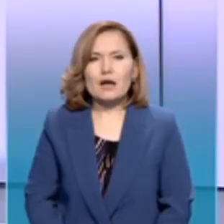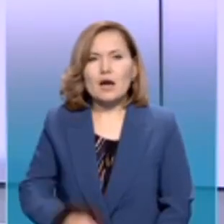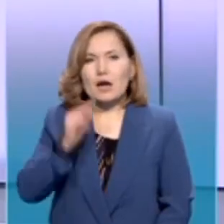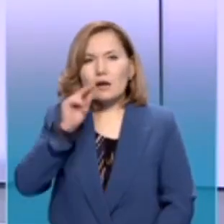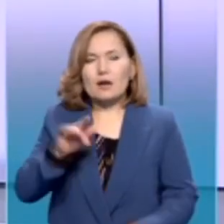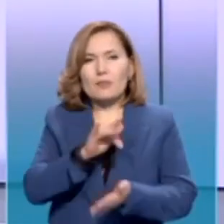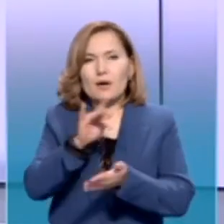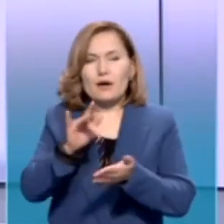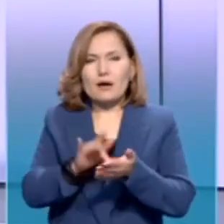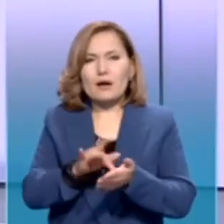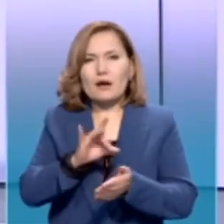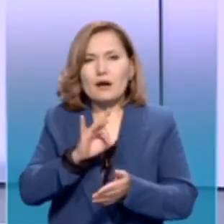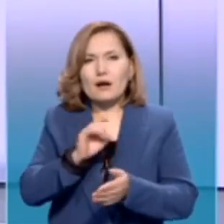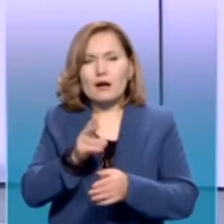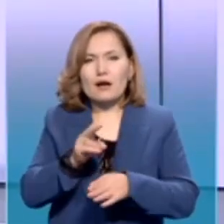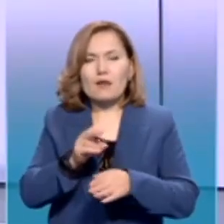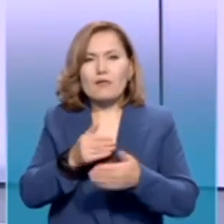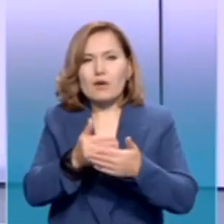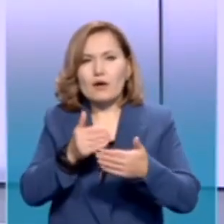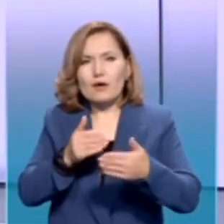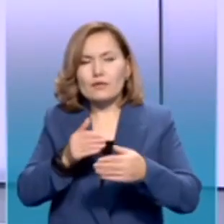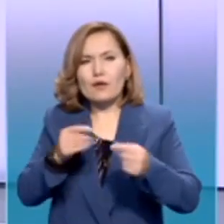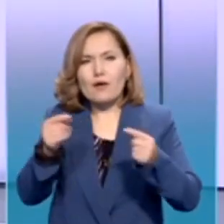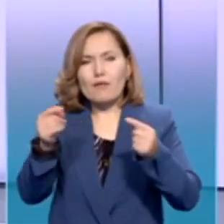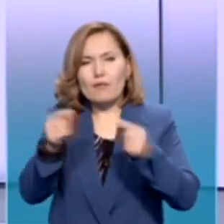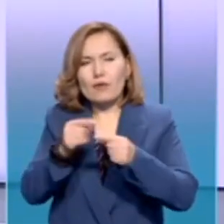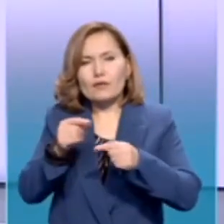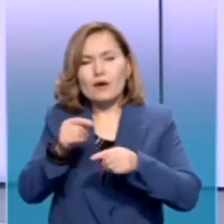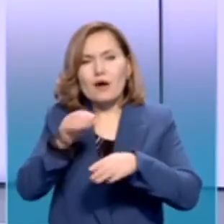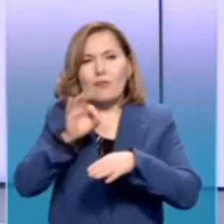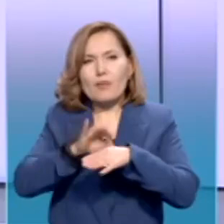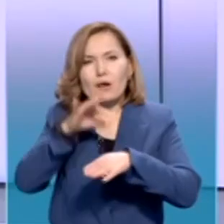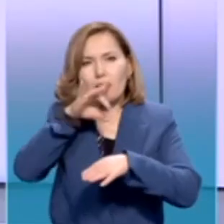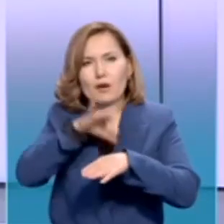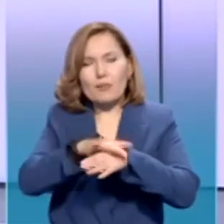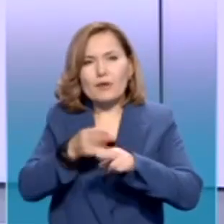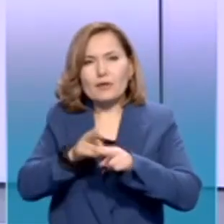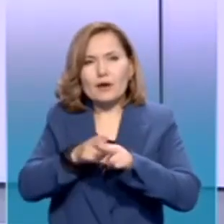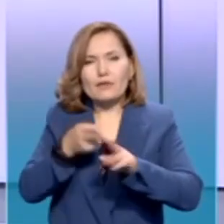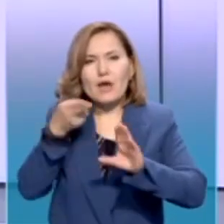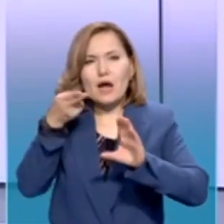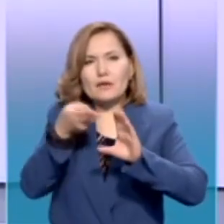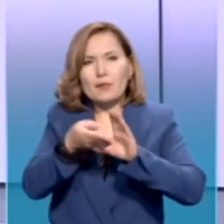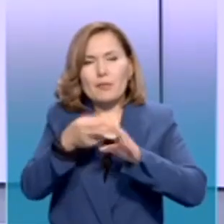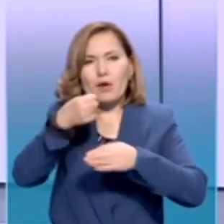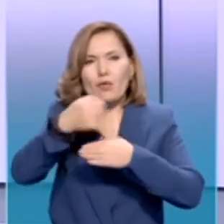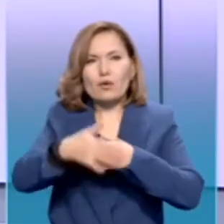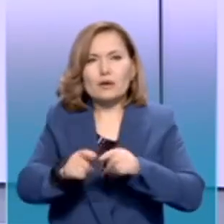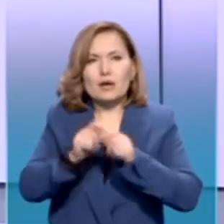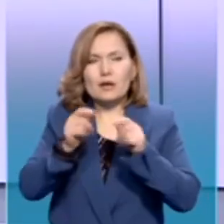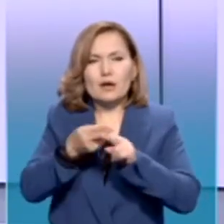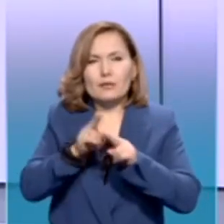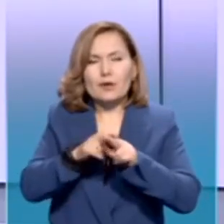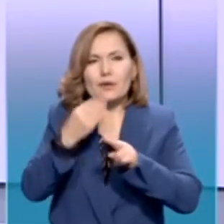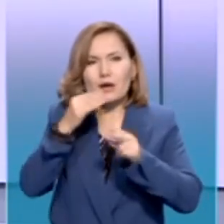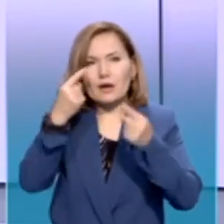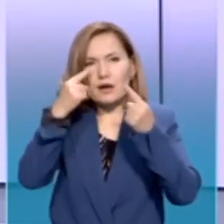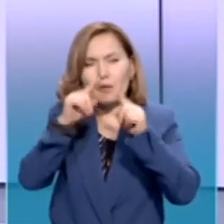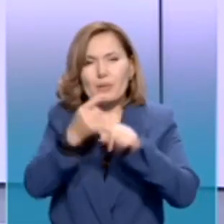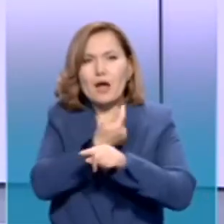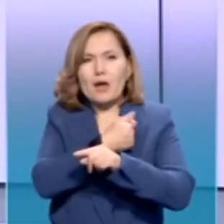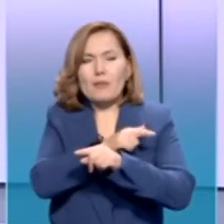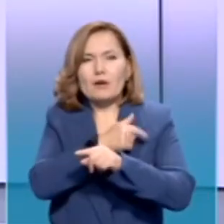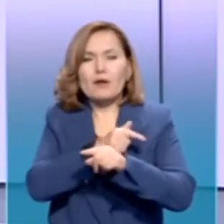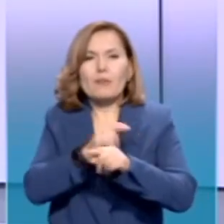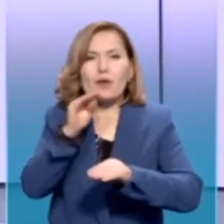Шымкентте қатерлі ісікті ерте сатысында анықтайтын позитронды эмиссиялық томография орталығы ашылды. Мұндағы жоғары технологиялық медициналық